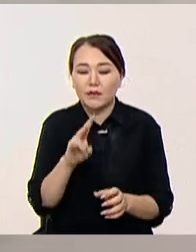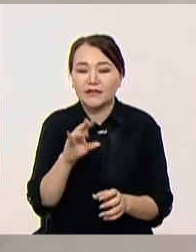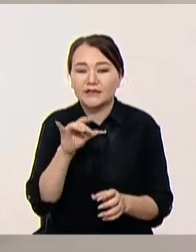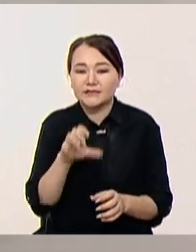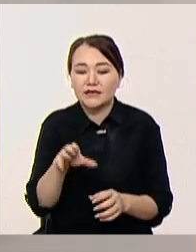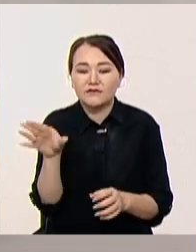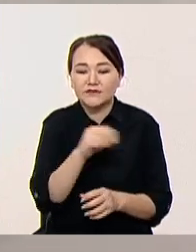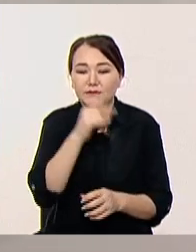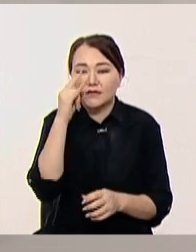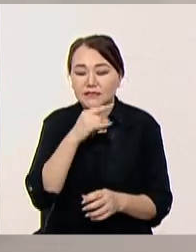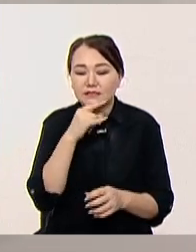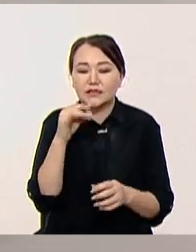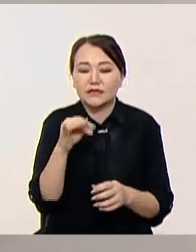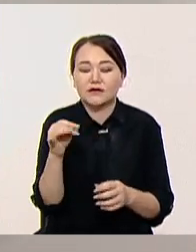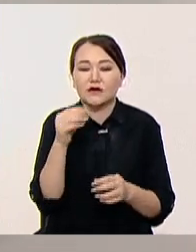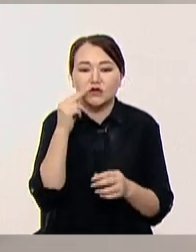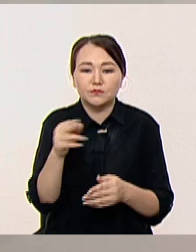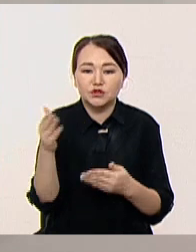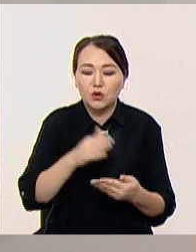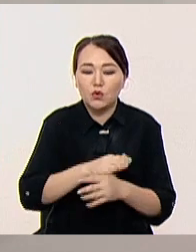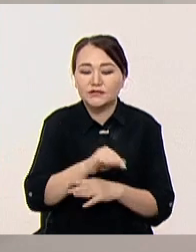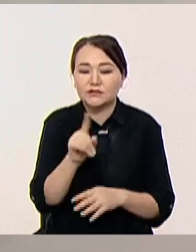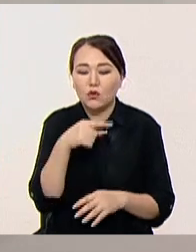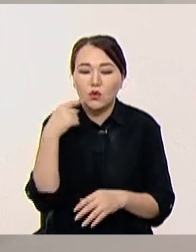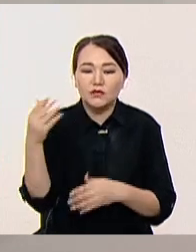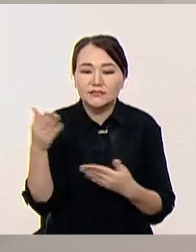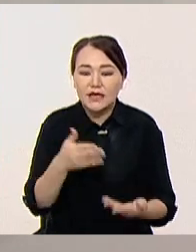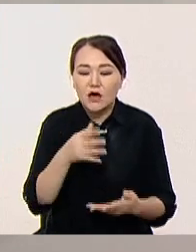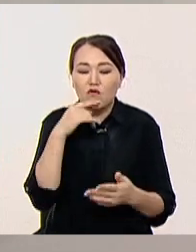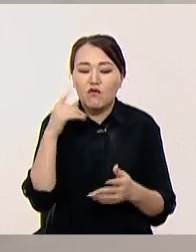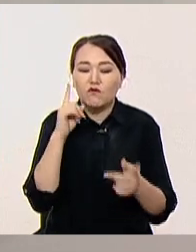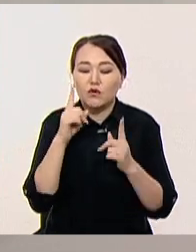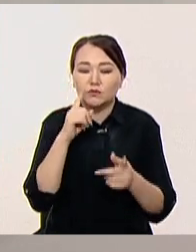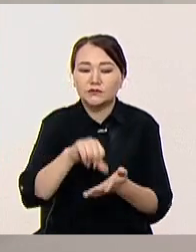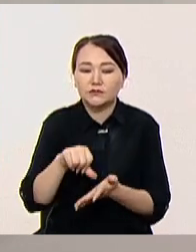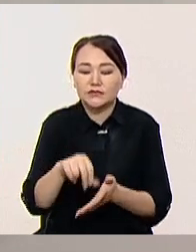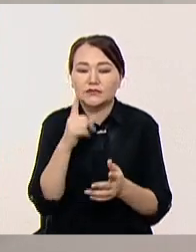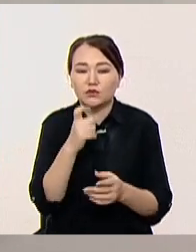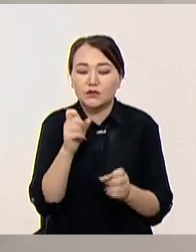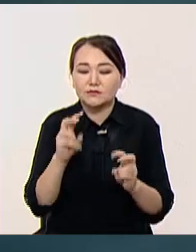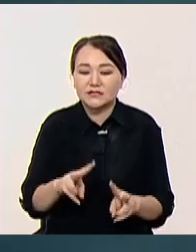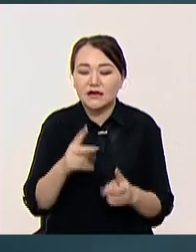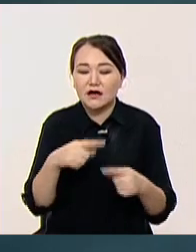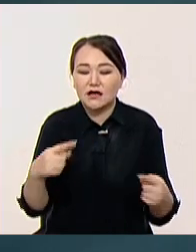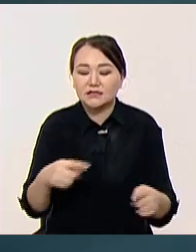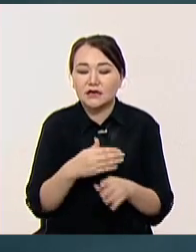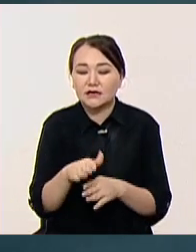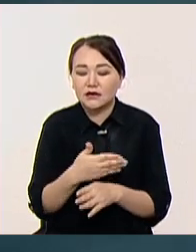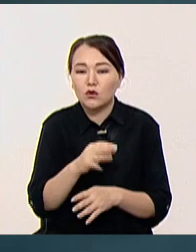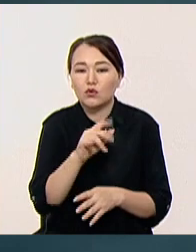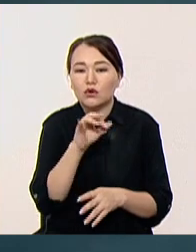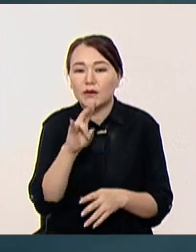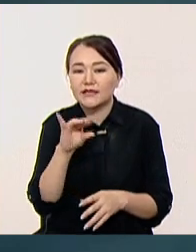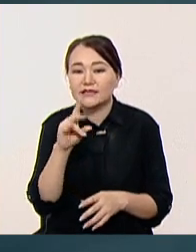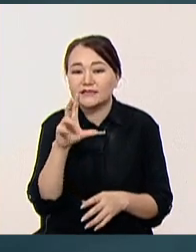Казахстана и не только. В качестве экспертов приглашены гости из России. А всего в форуме участвует больше 100 специалистов из различных областей. Урбанистика